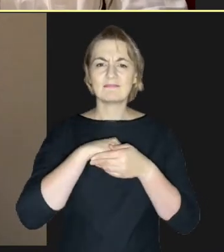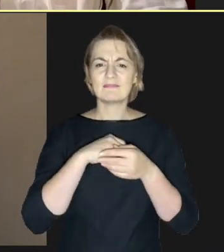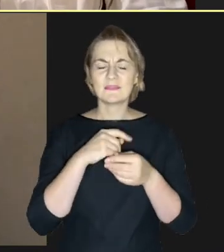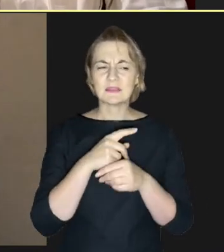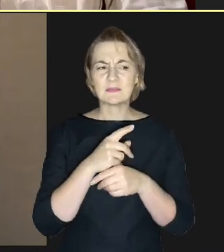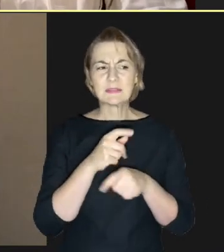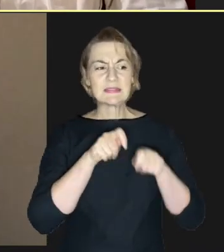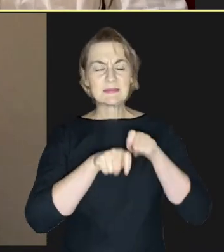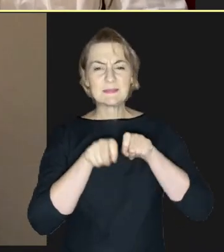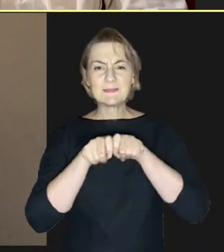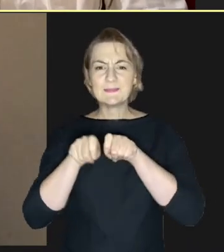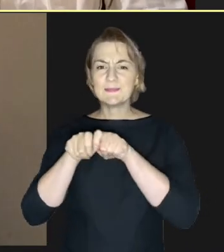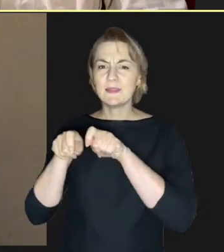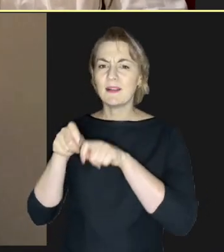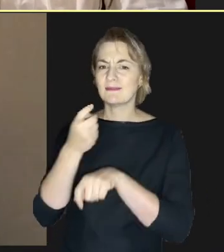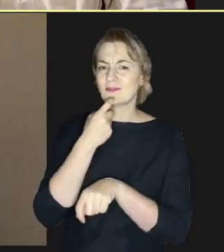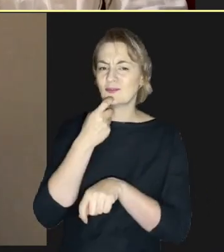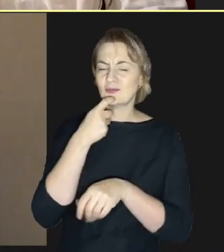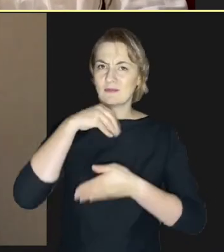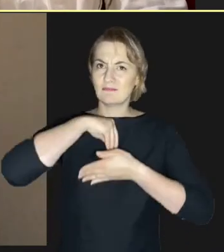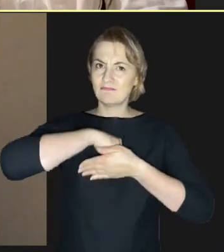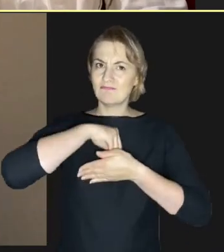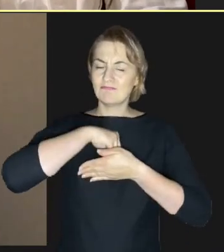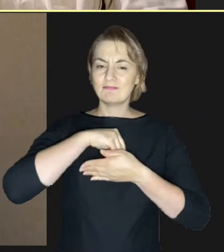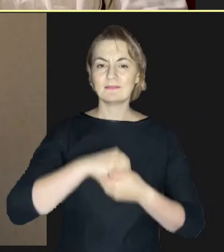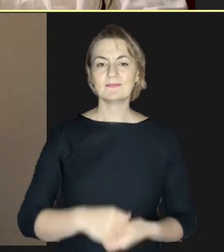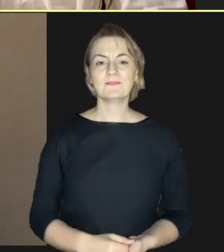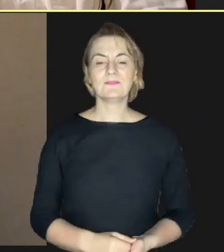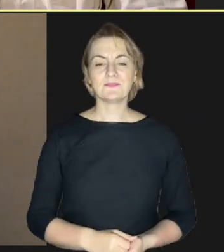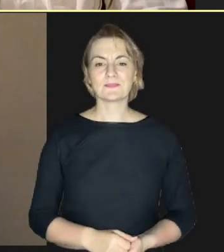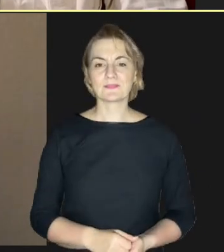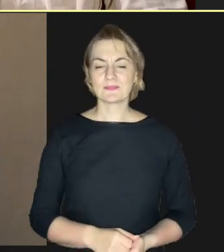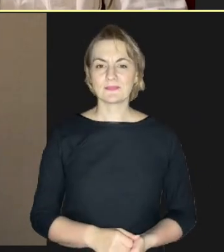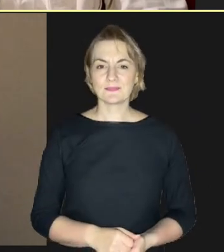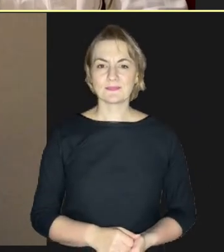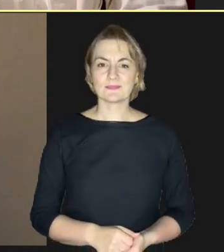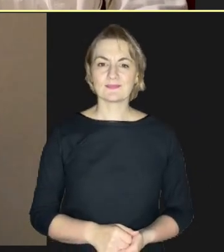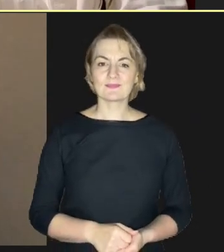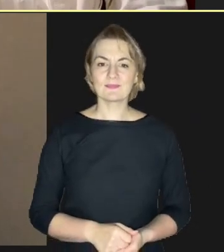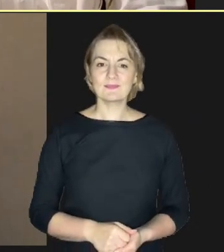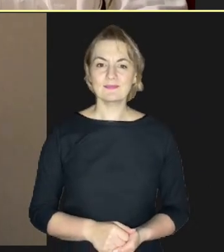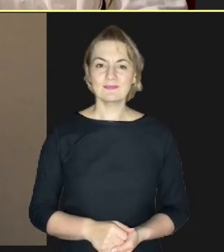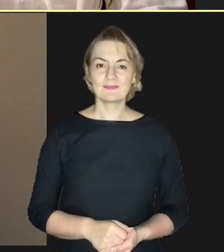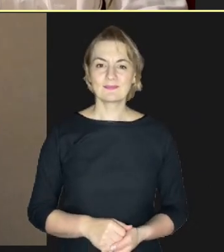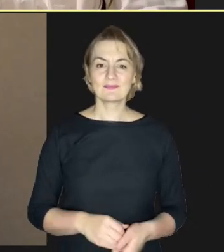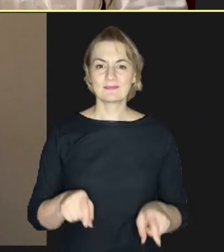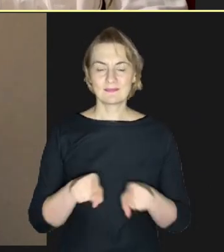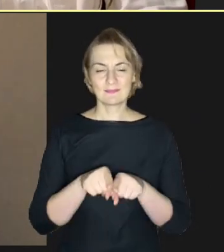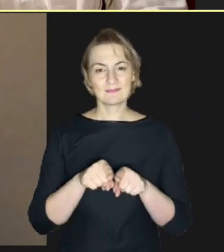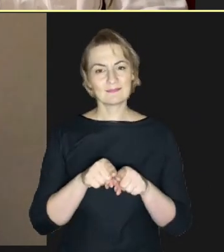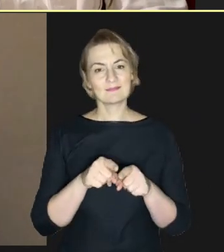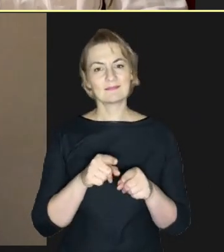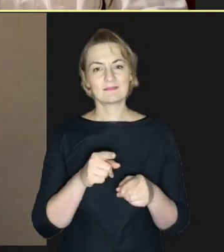i właśnie poznać. Ale chcę też włożyć trochę dziegciu